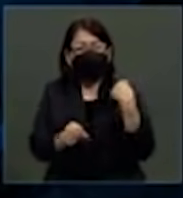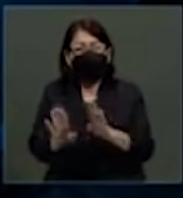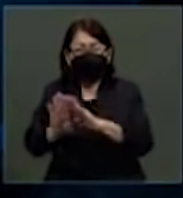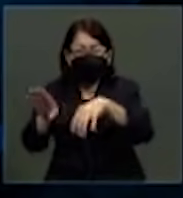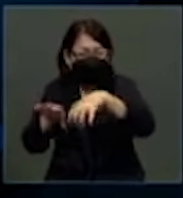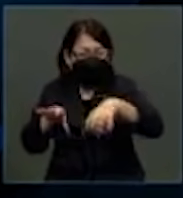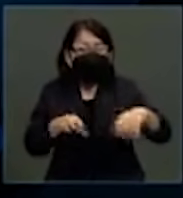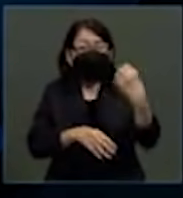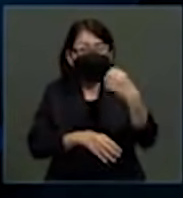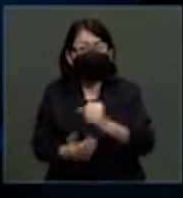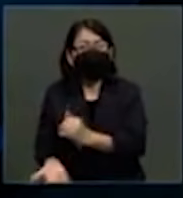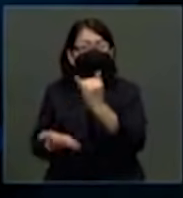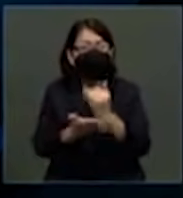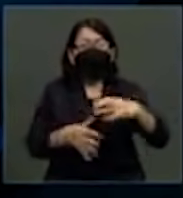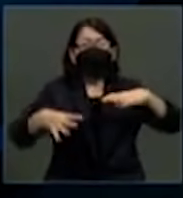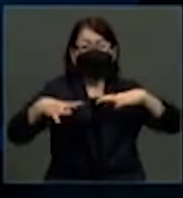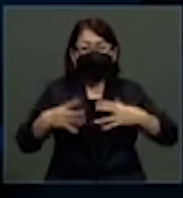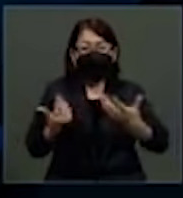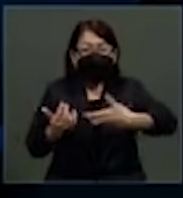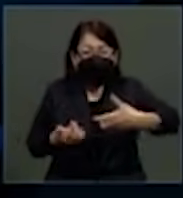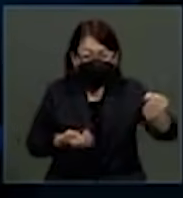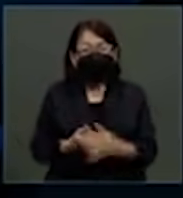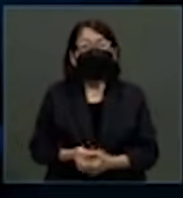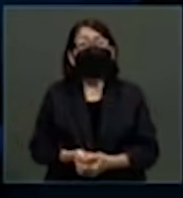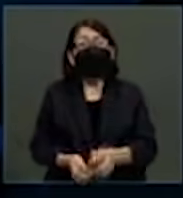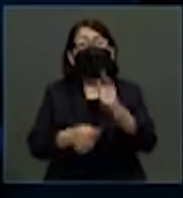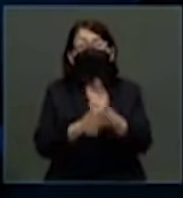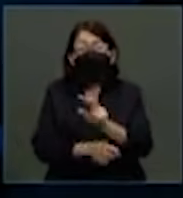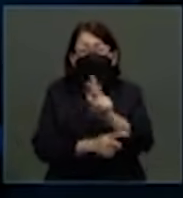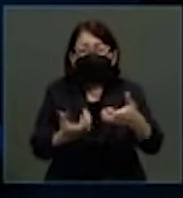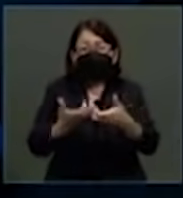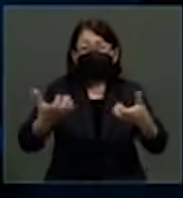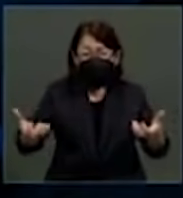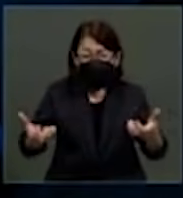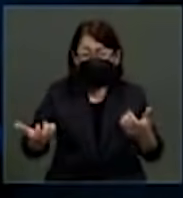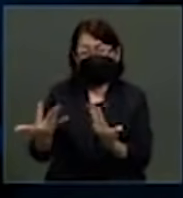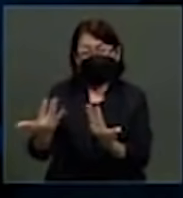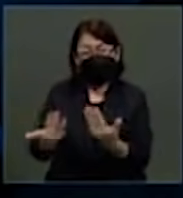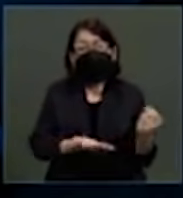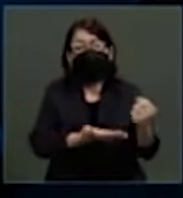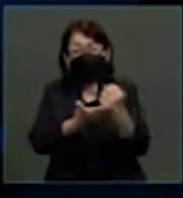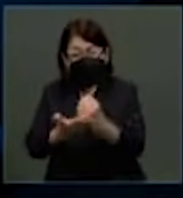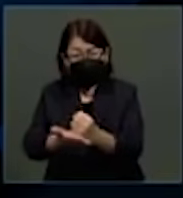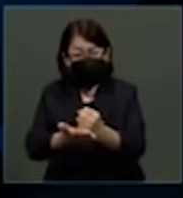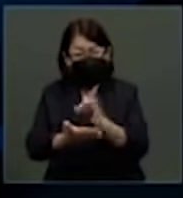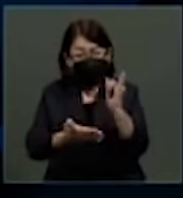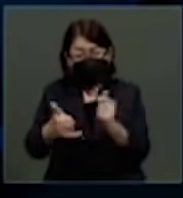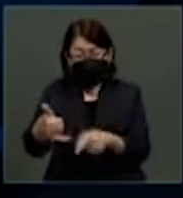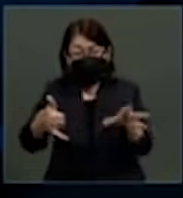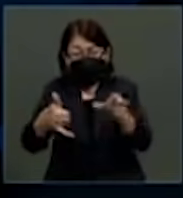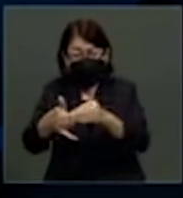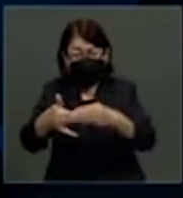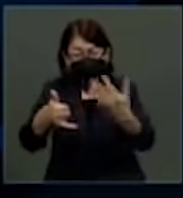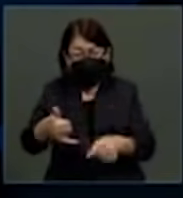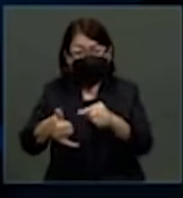ที่ทางกรุงเทพมหานครได้ดำเนินการมาแล้วก็มีการเปิด10กว่าจุดนะครับในกรุงเทพมหานครด้วยนะครับหรือระบ